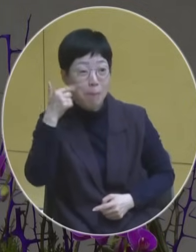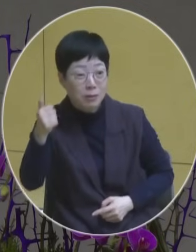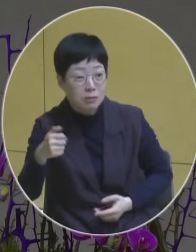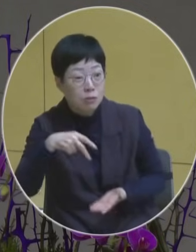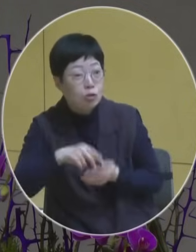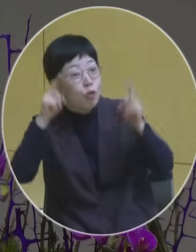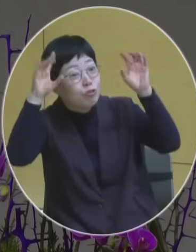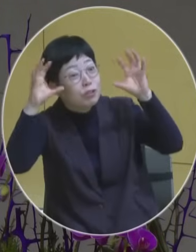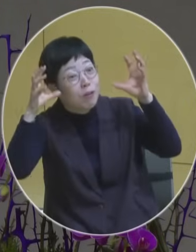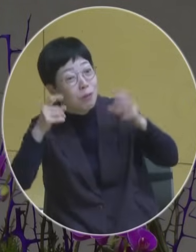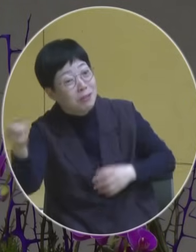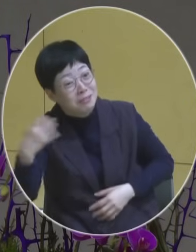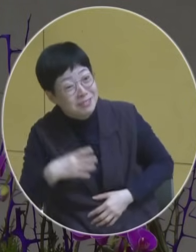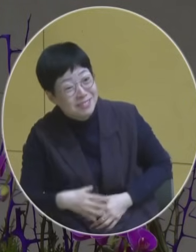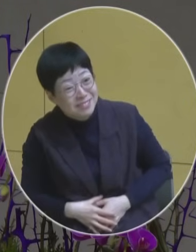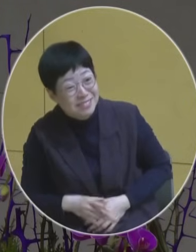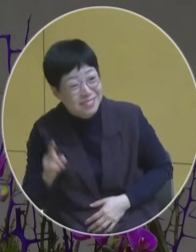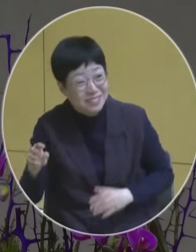달라요.